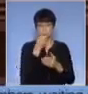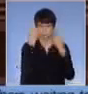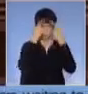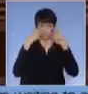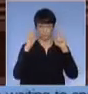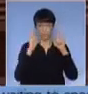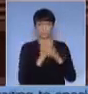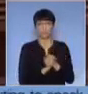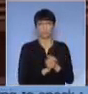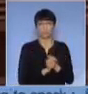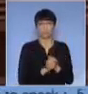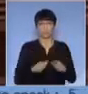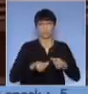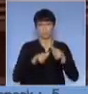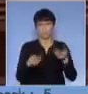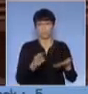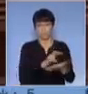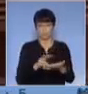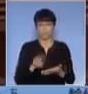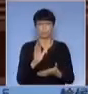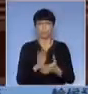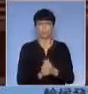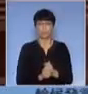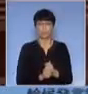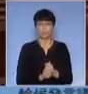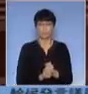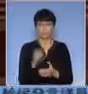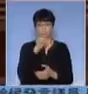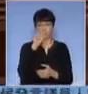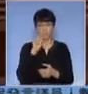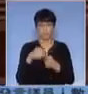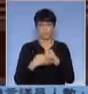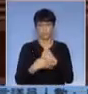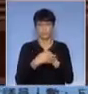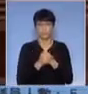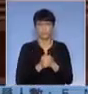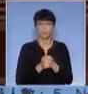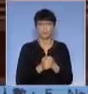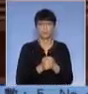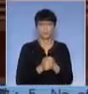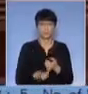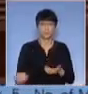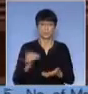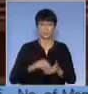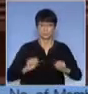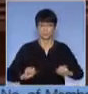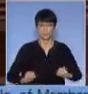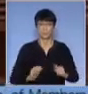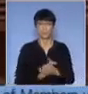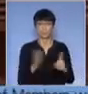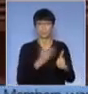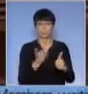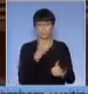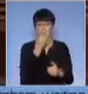庫，是供公眾參閱。問題的第三部分，我們一貫的立場是任何鼓吹港獨的